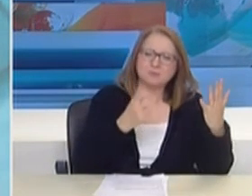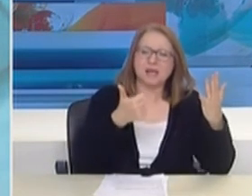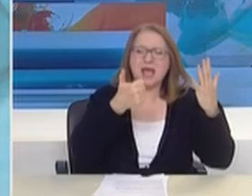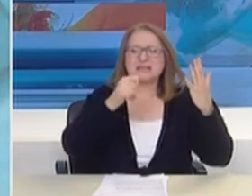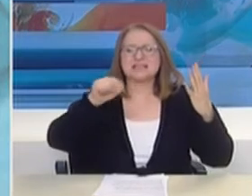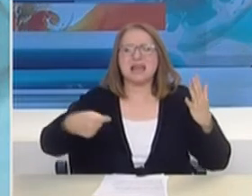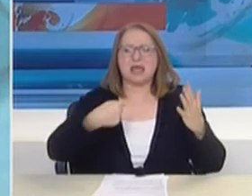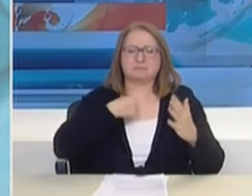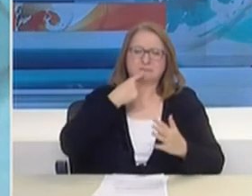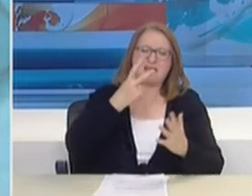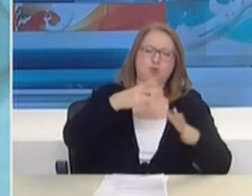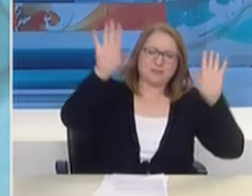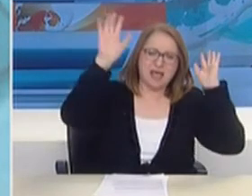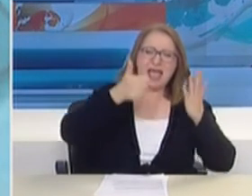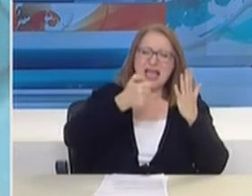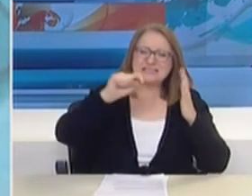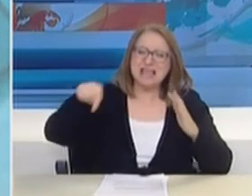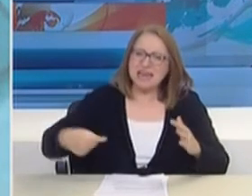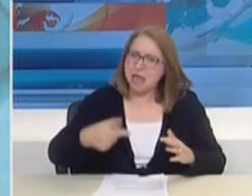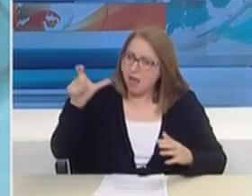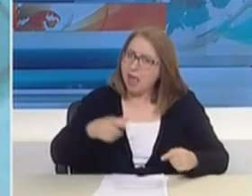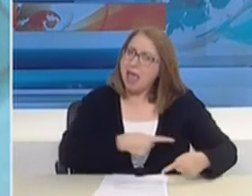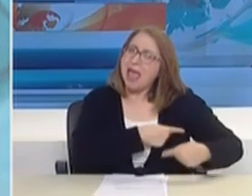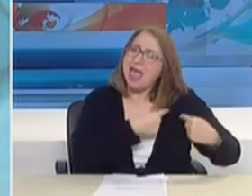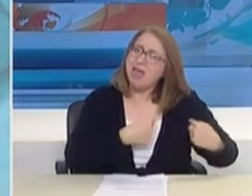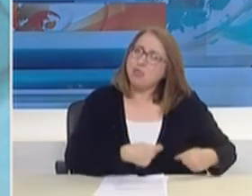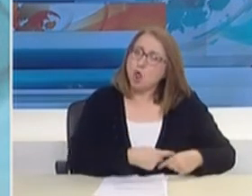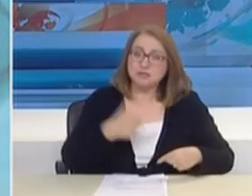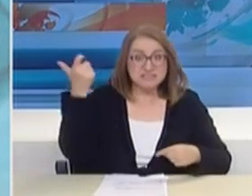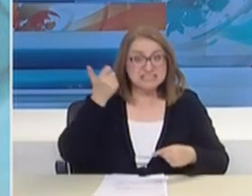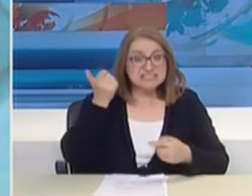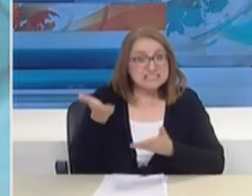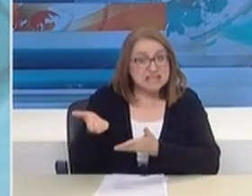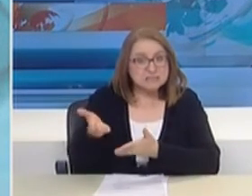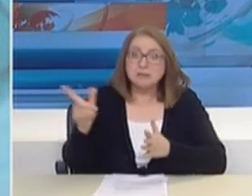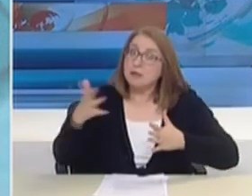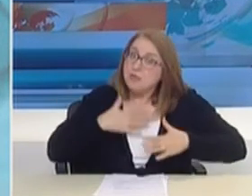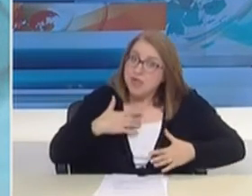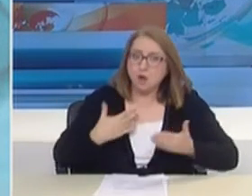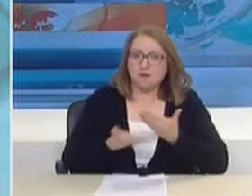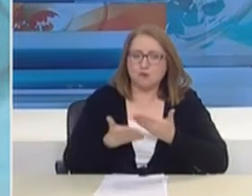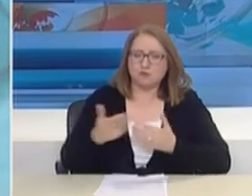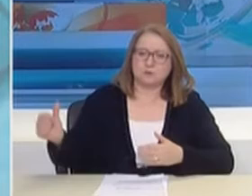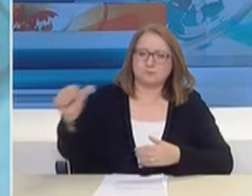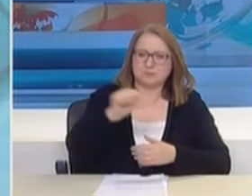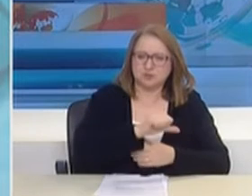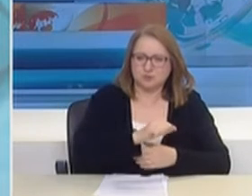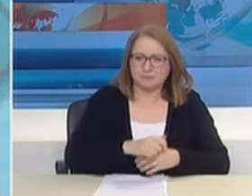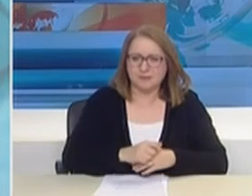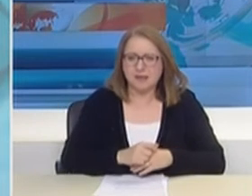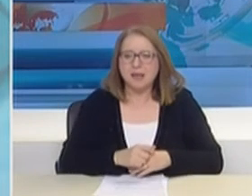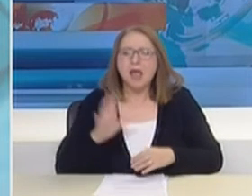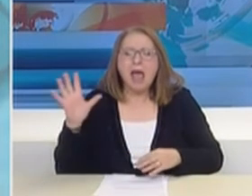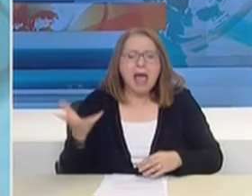70-69, όχι 70, ο οποίος γύρισε από τη σύνταξη για να βοηθήσει με καλή την πρόθεση και να νομίζει ότι δεν έχει